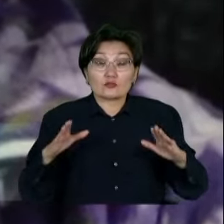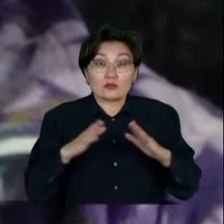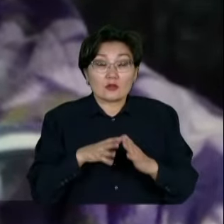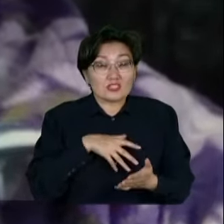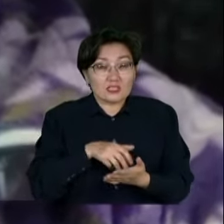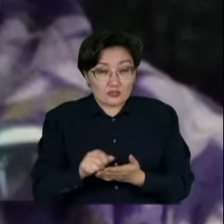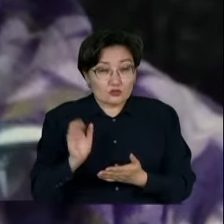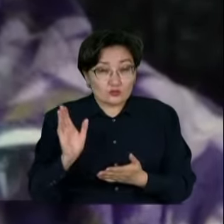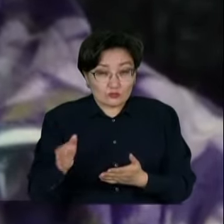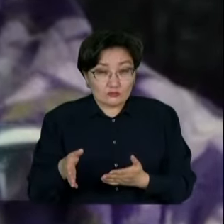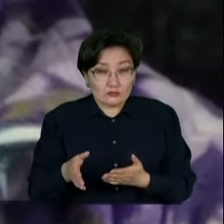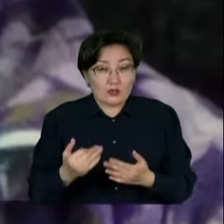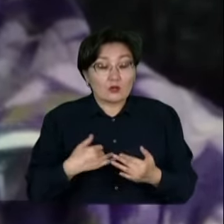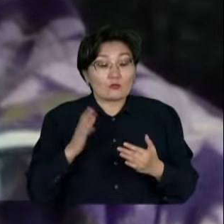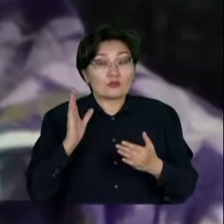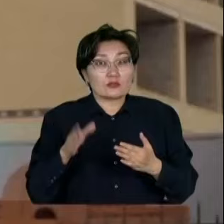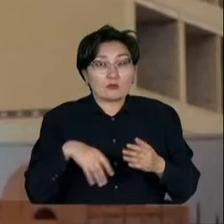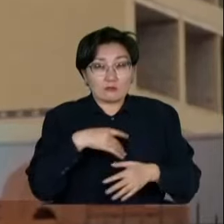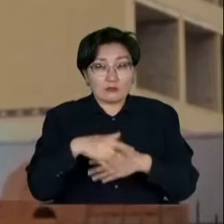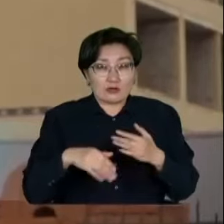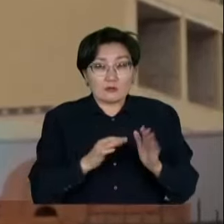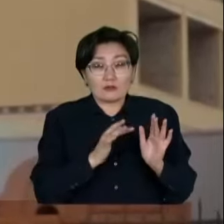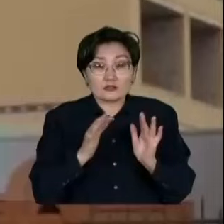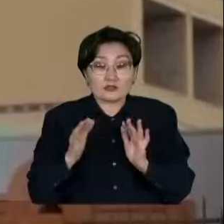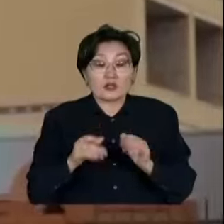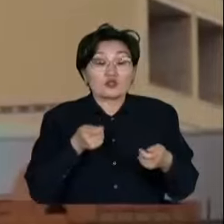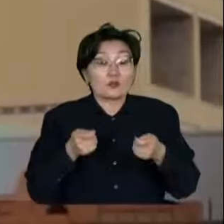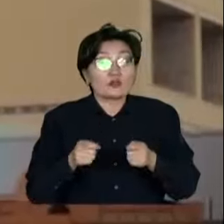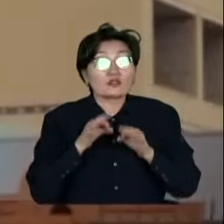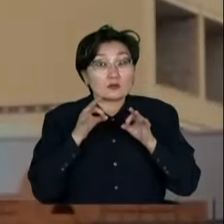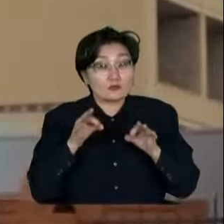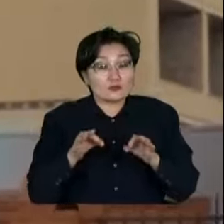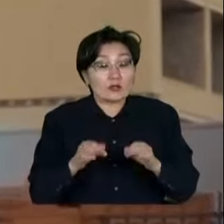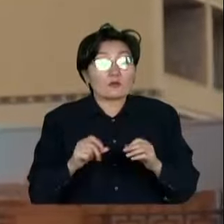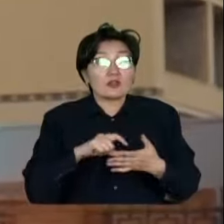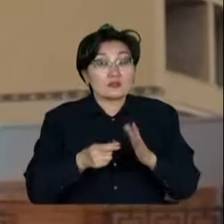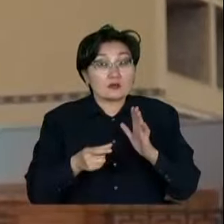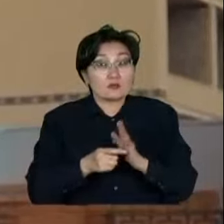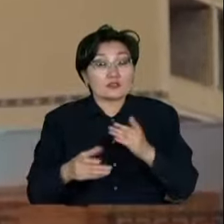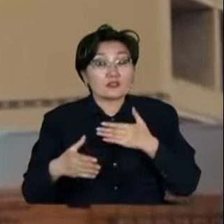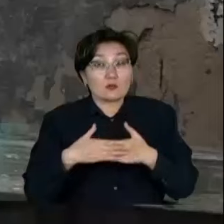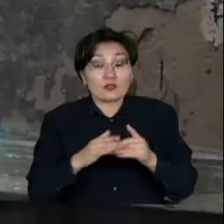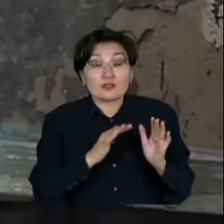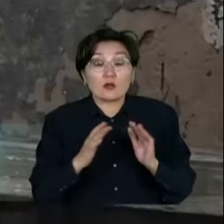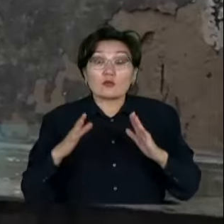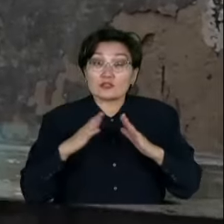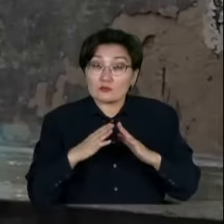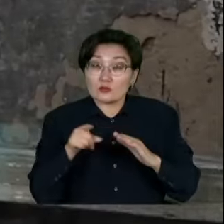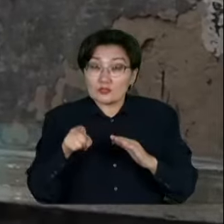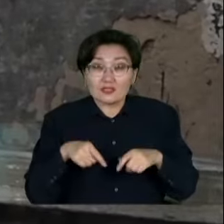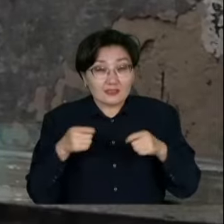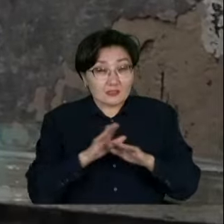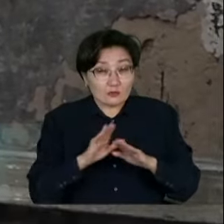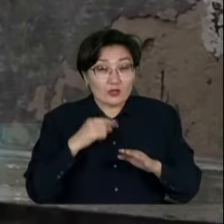разнесут, и будет бардак в парке. Чиновники обещали ей комнату в строящихся неподалеку от парка домах, но так и не